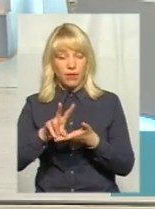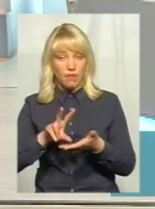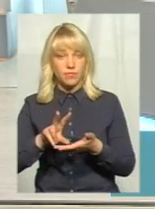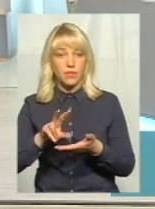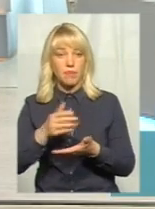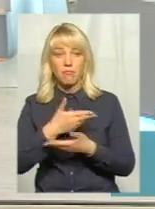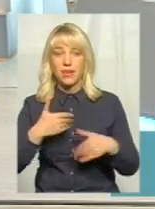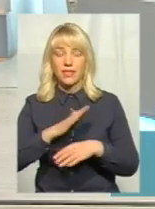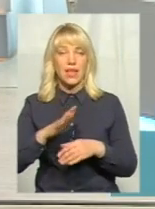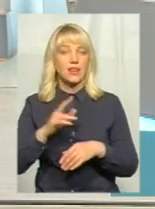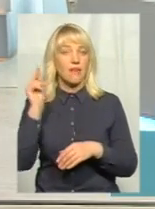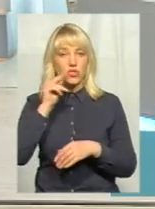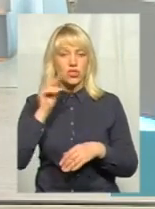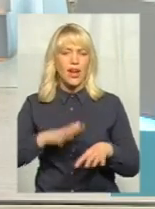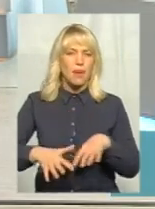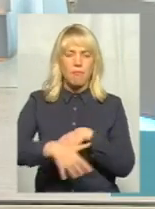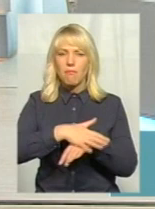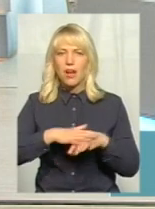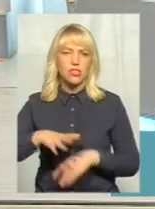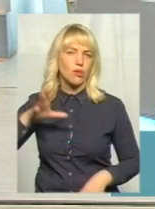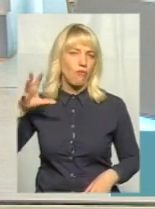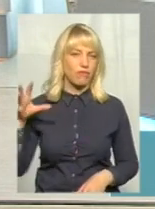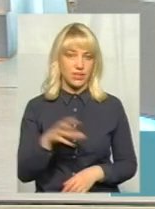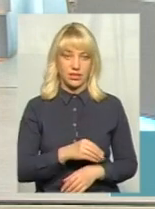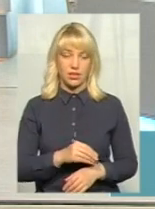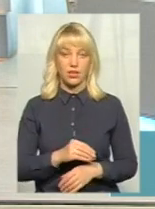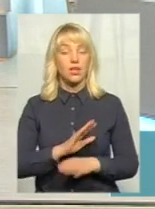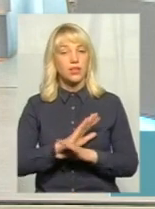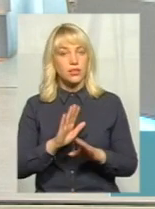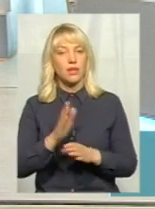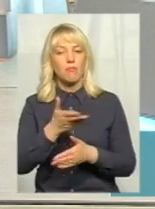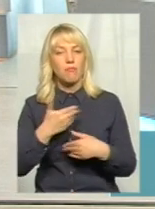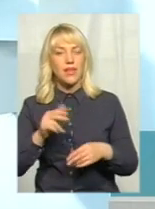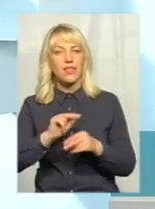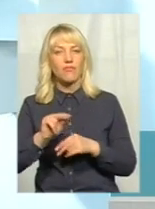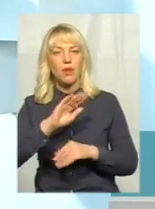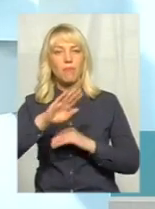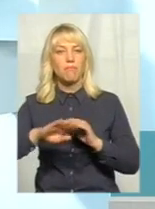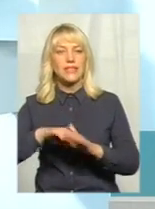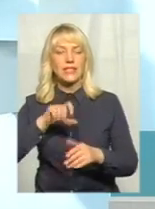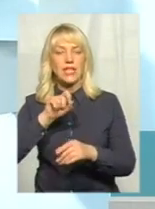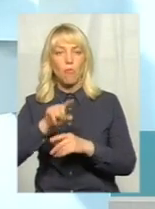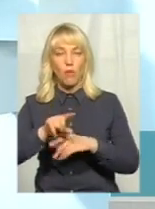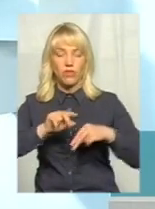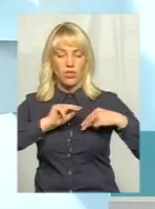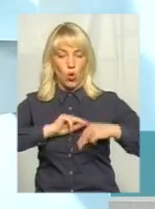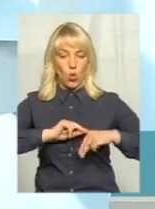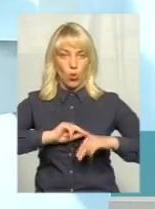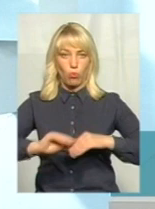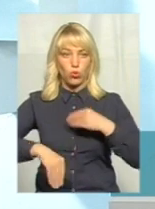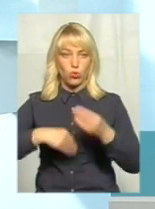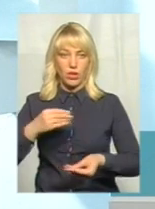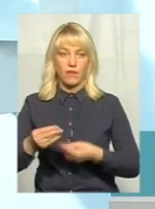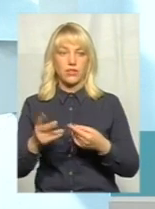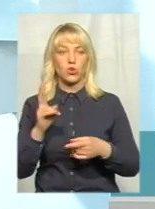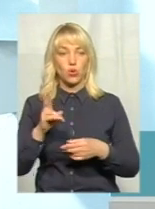навчаємо масово, ми не навчаємо всіх підряд, ми навчаємо під замовлення роботодавців. Тобто, роботодавець приходить,